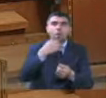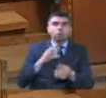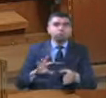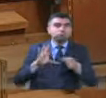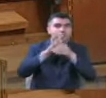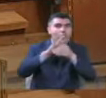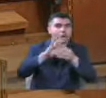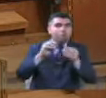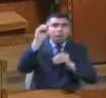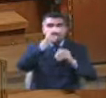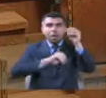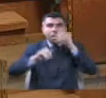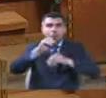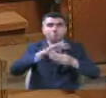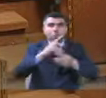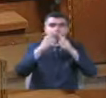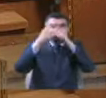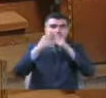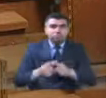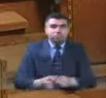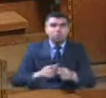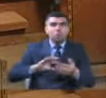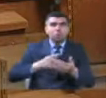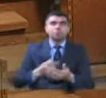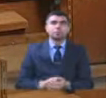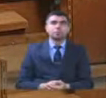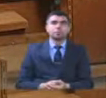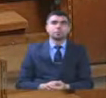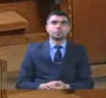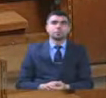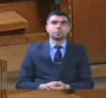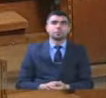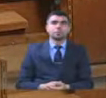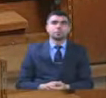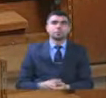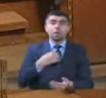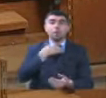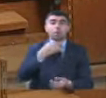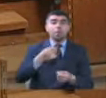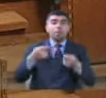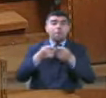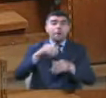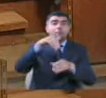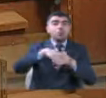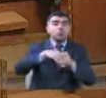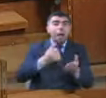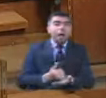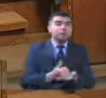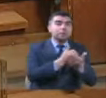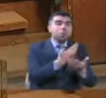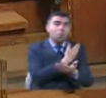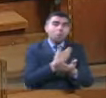بمعالجة الاختلالات الماكرو اقتصادية وتشجيع الاستثمار العام إصلاح نظام المقاصة